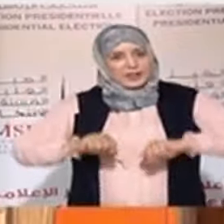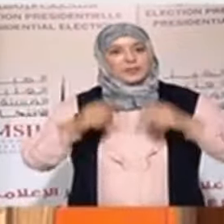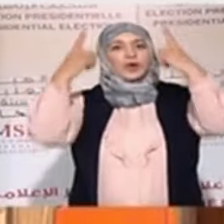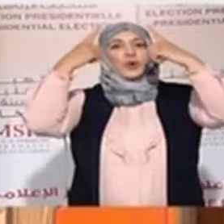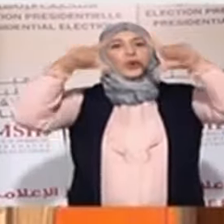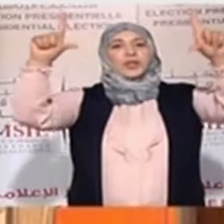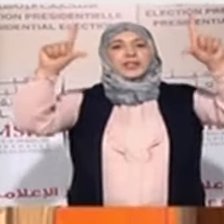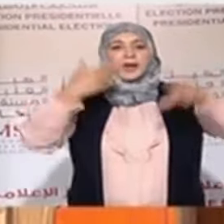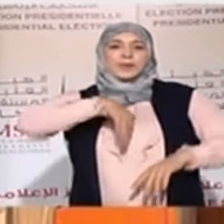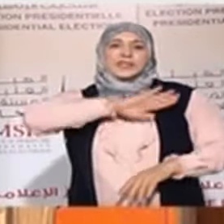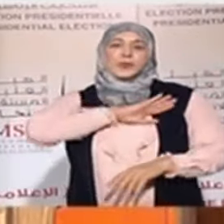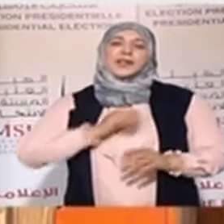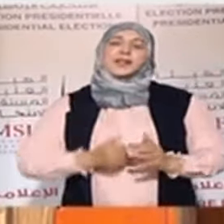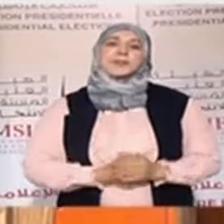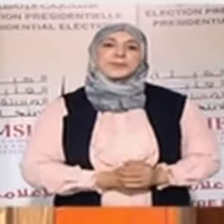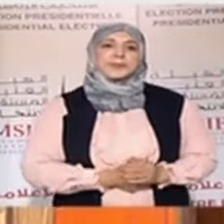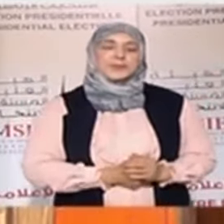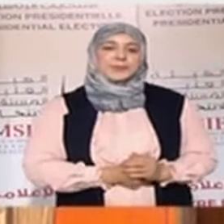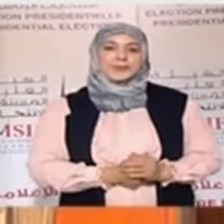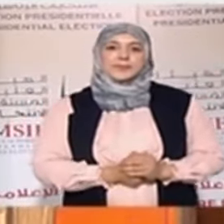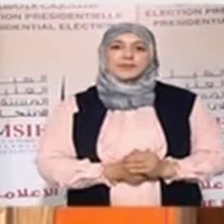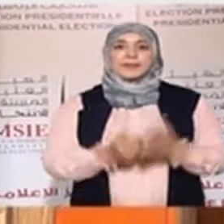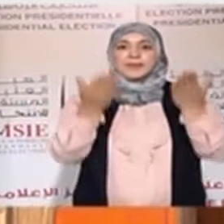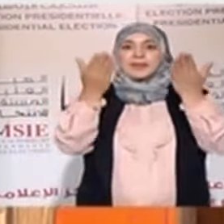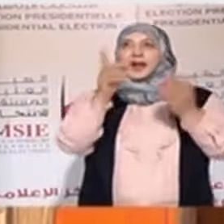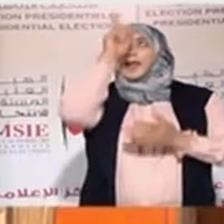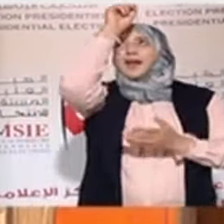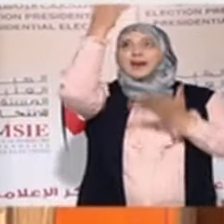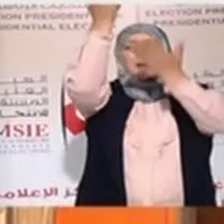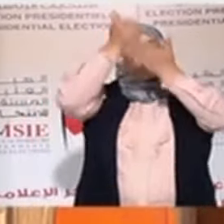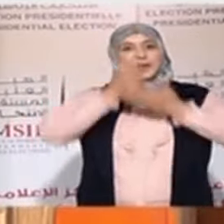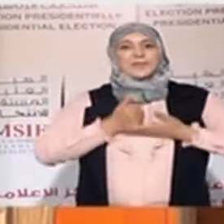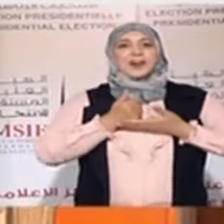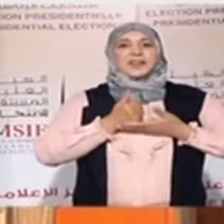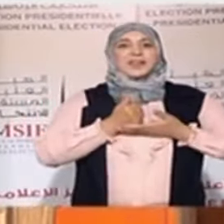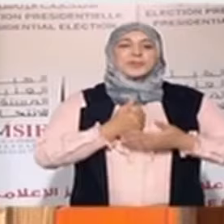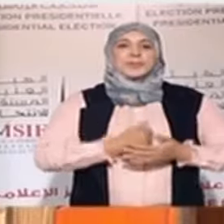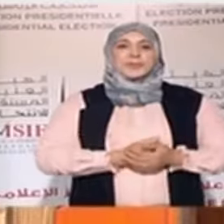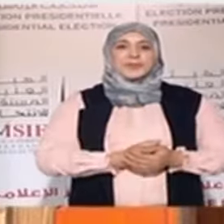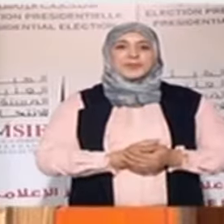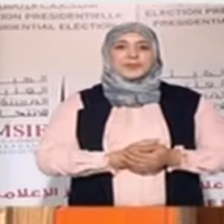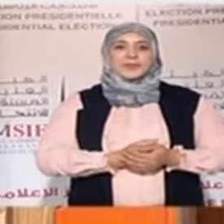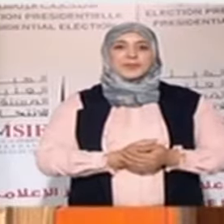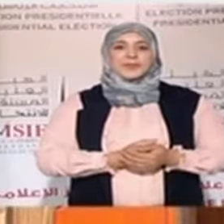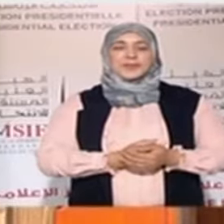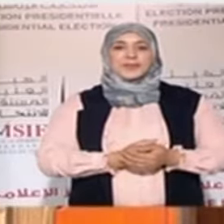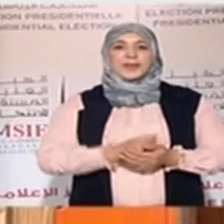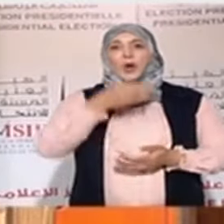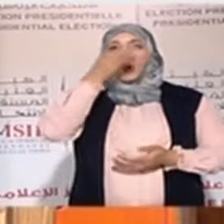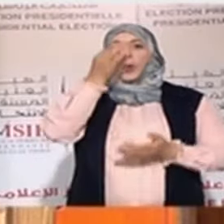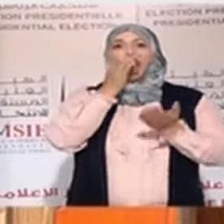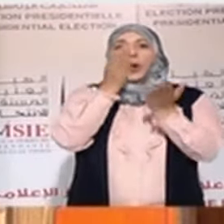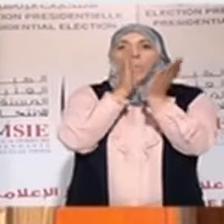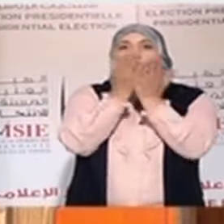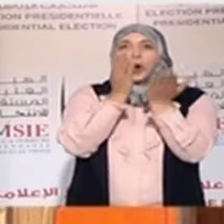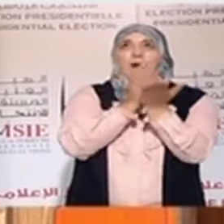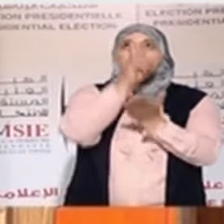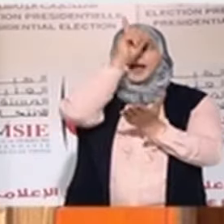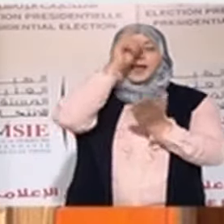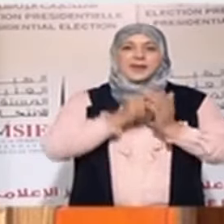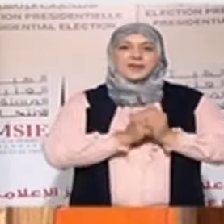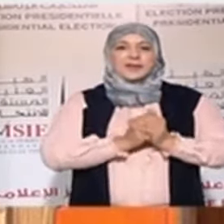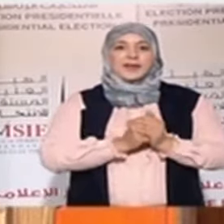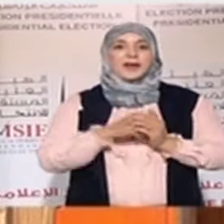حرية ومسؤولية. يقول الله جل وعلا في محكم تنزيله: